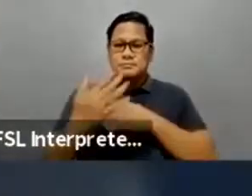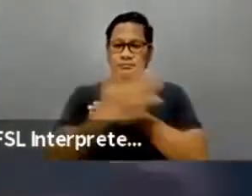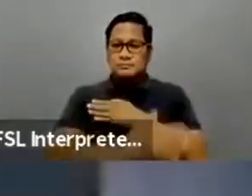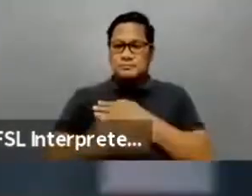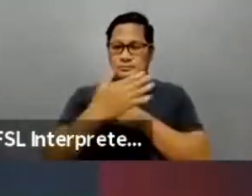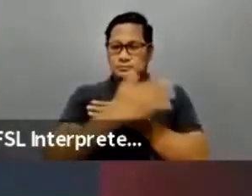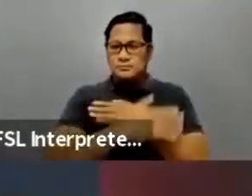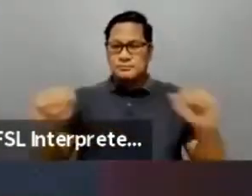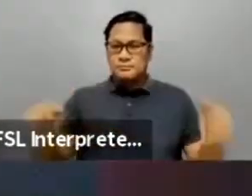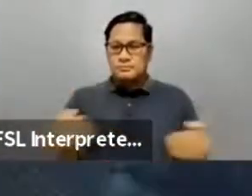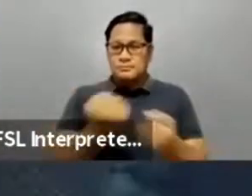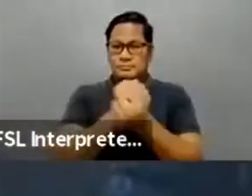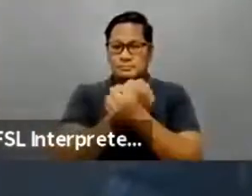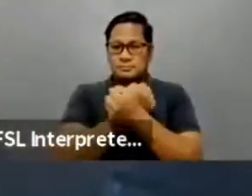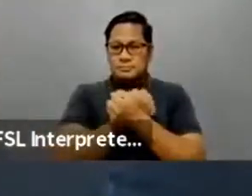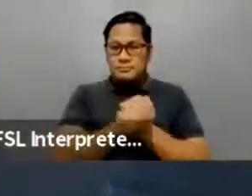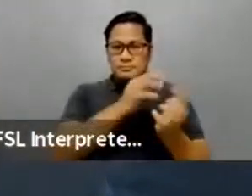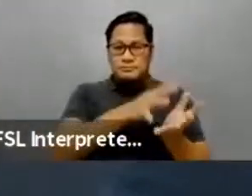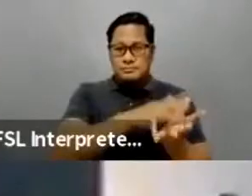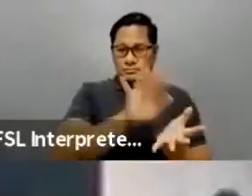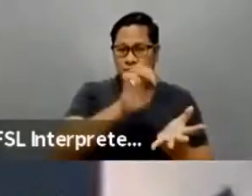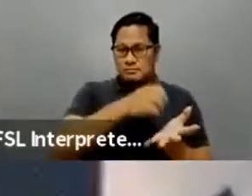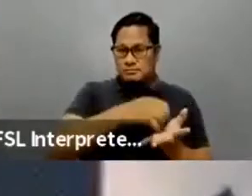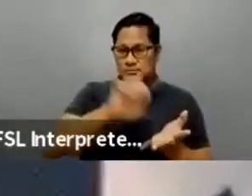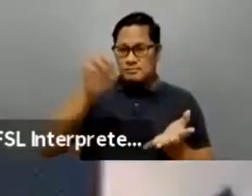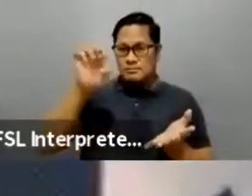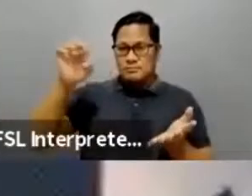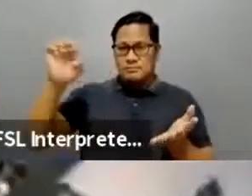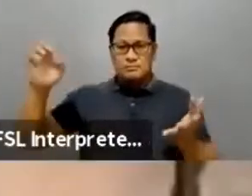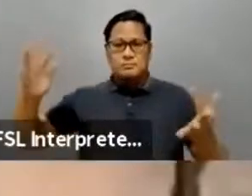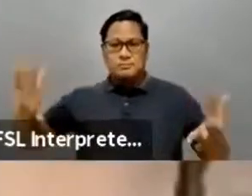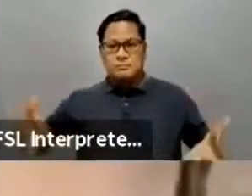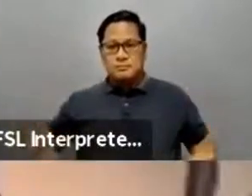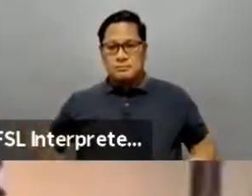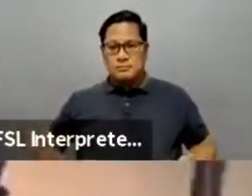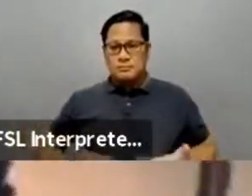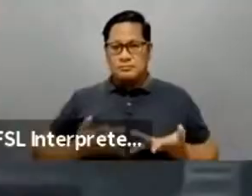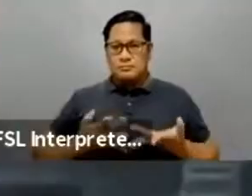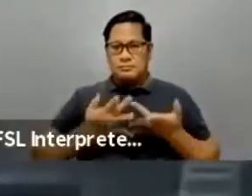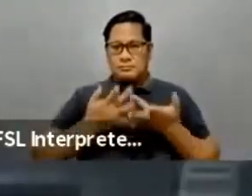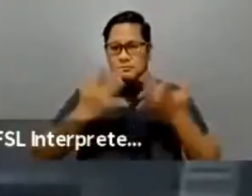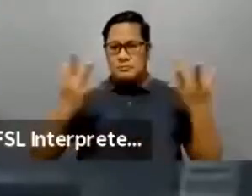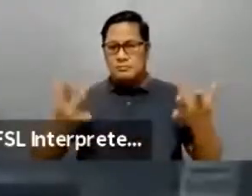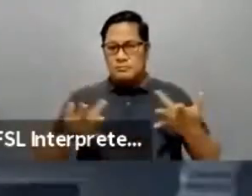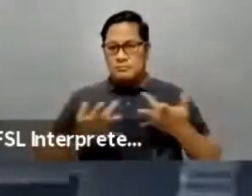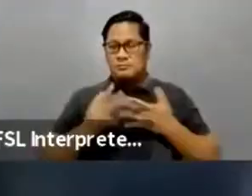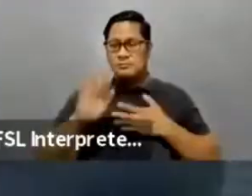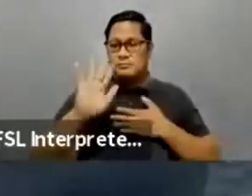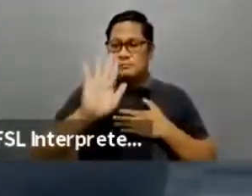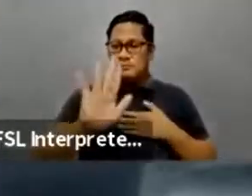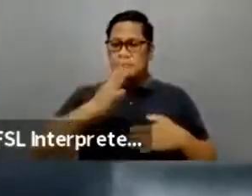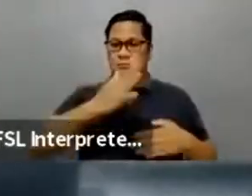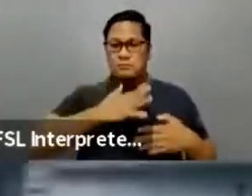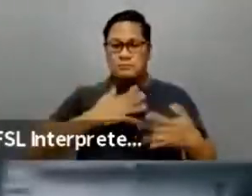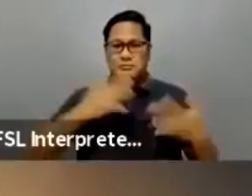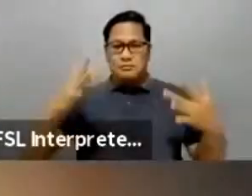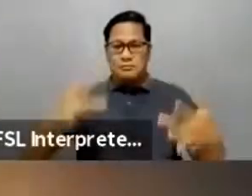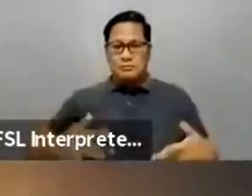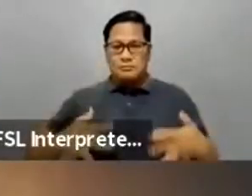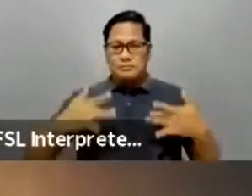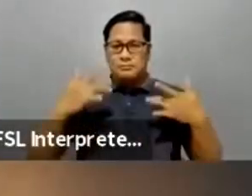Kayang mag-ibig, helas ng silanganan, alam ng puso, sa titik